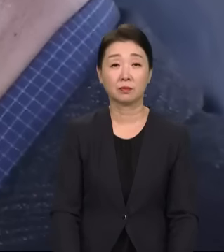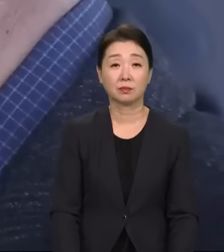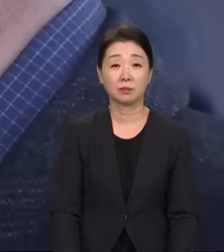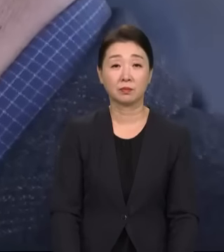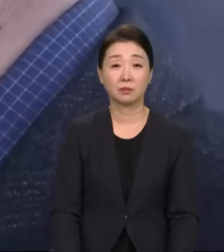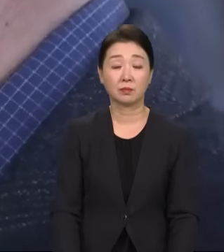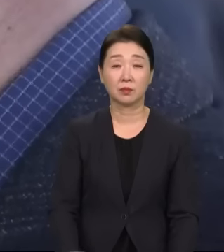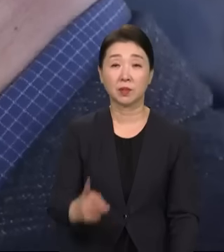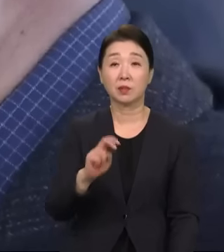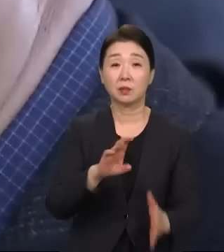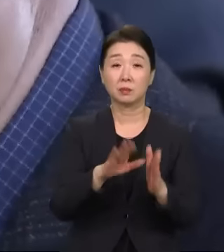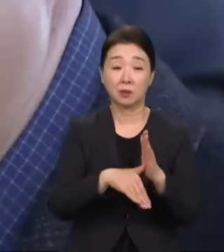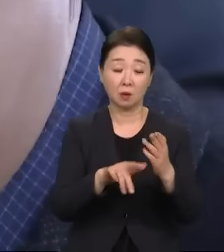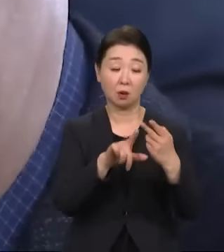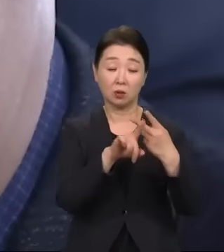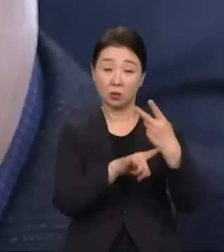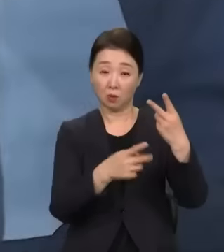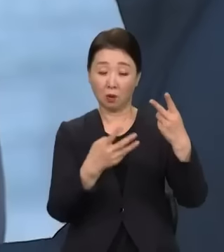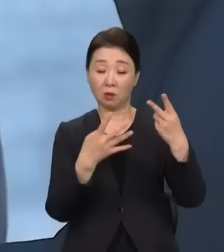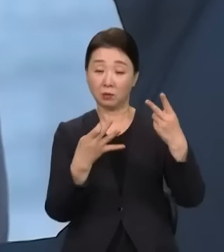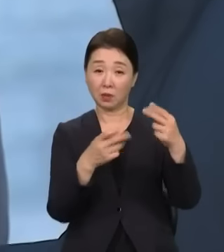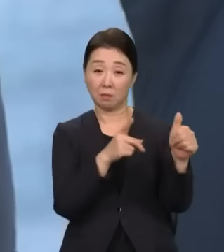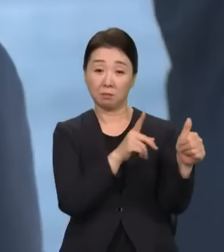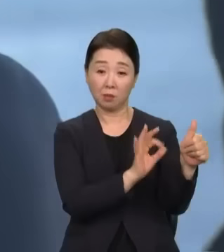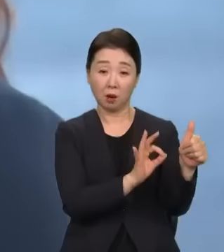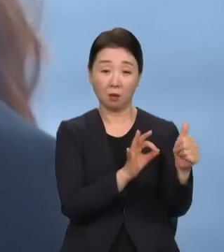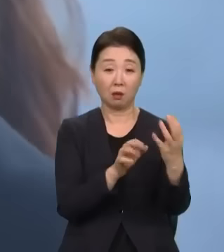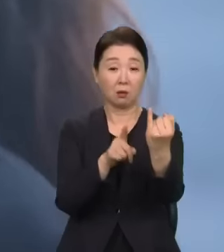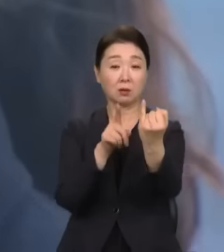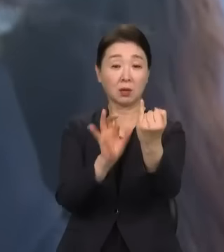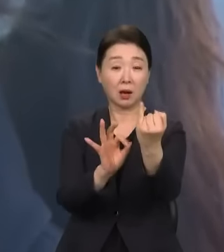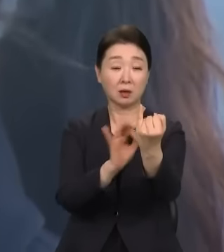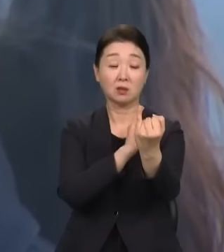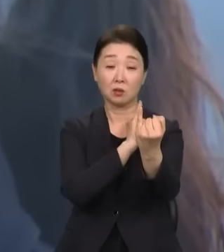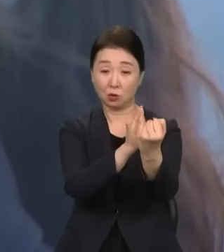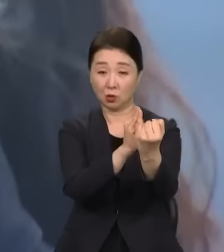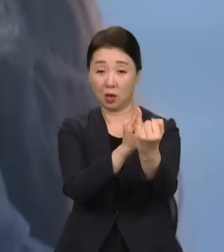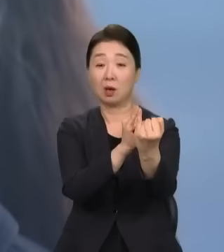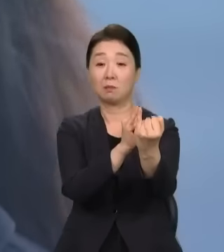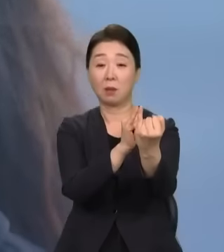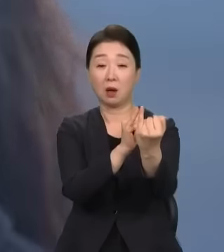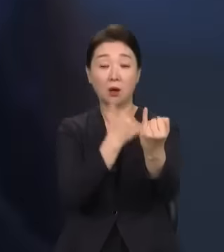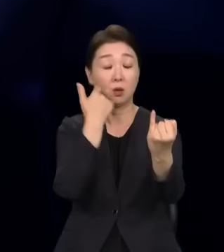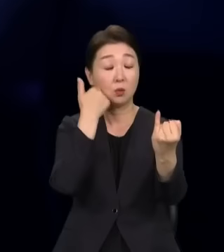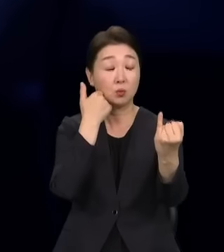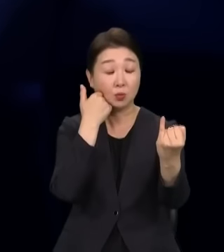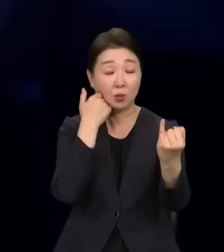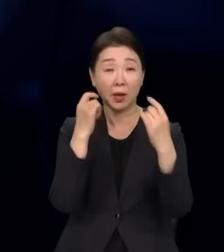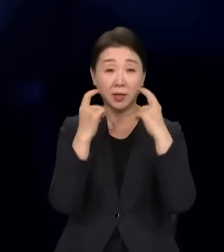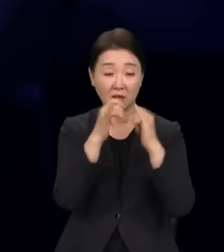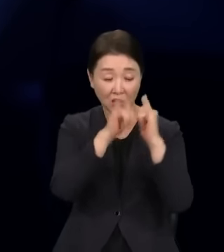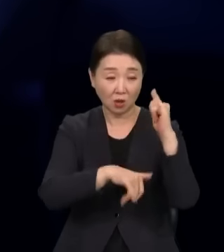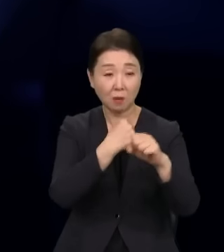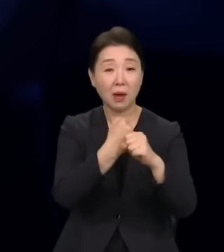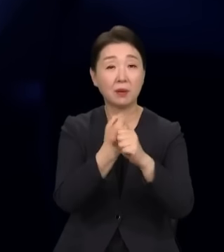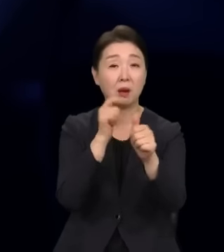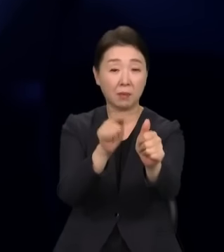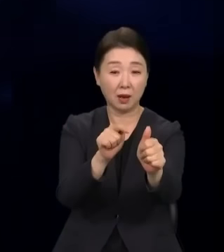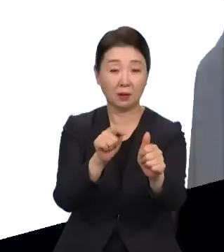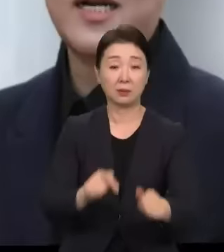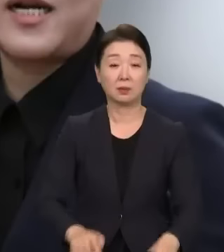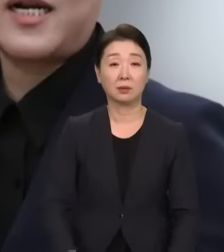지난 2022년 2월 14일 명태균 씨는 강혜경 씨에게 전화를 합니다. 누군가의 이력서를 하나 만들라고